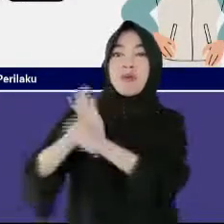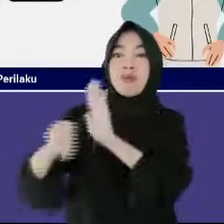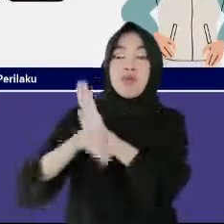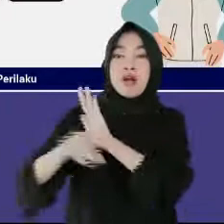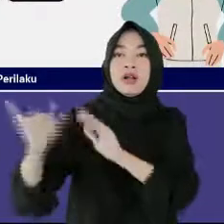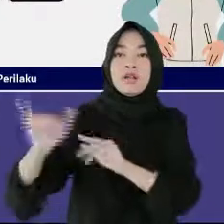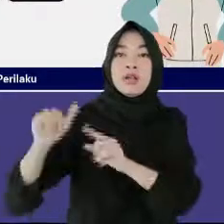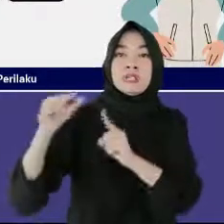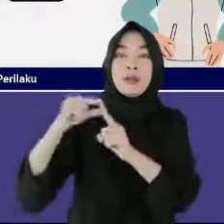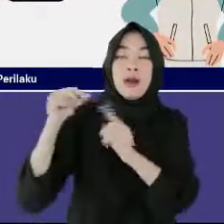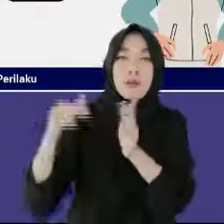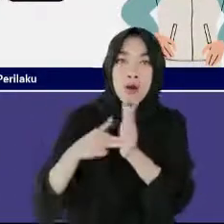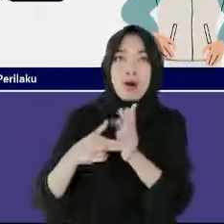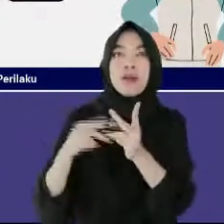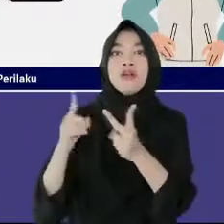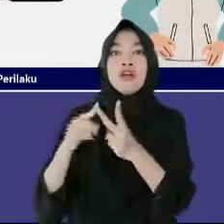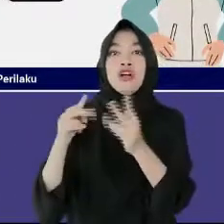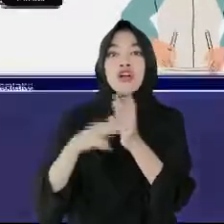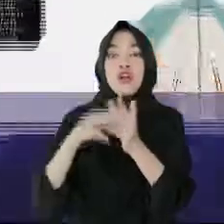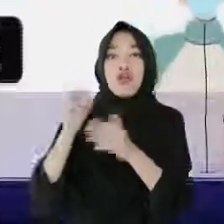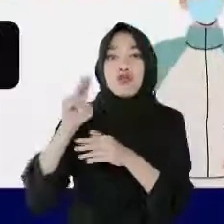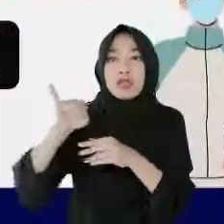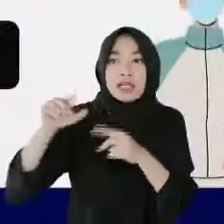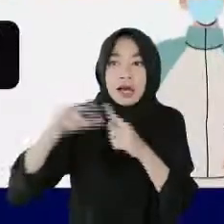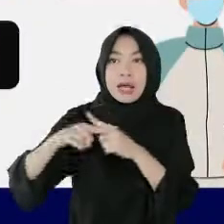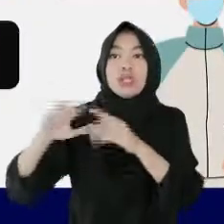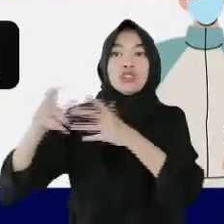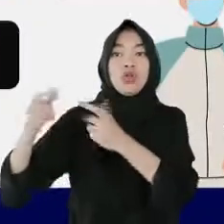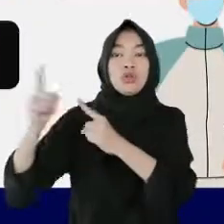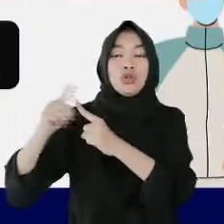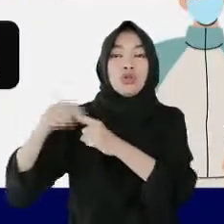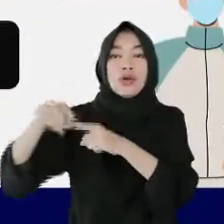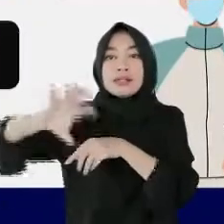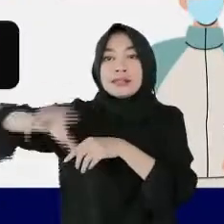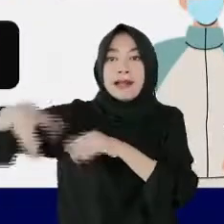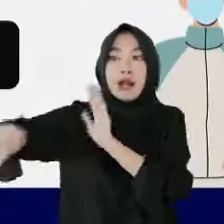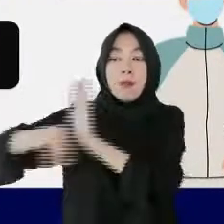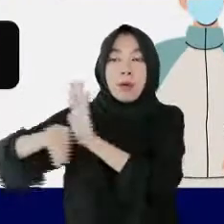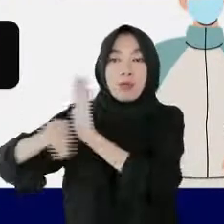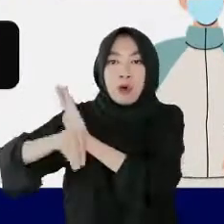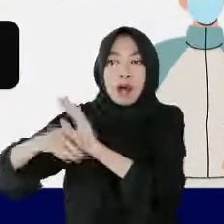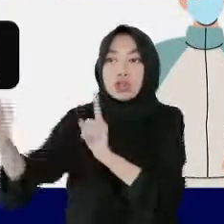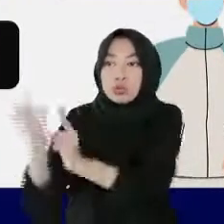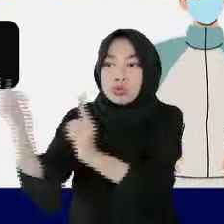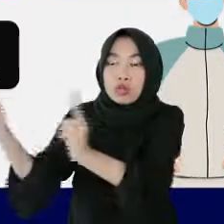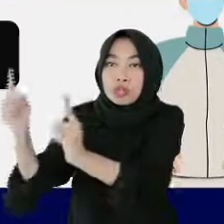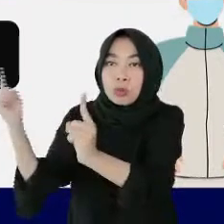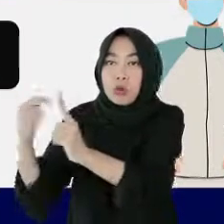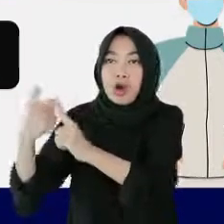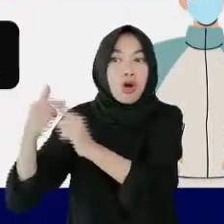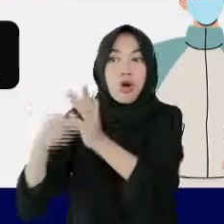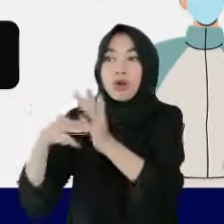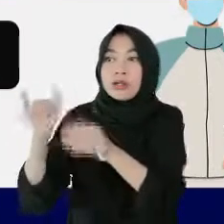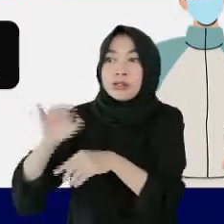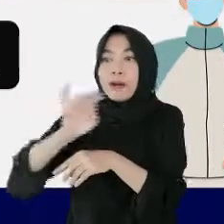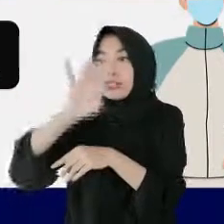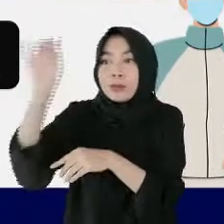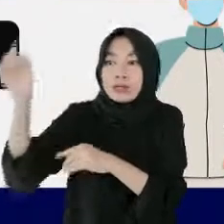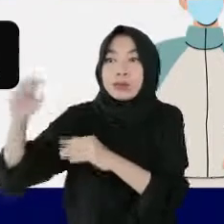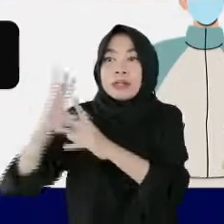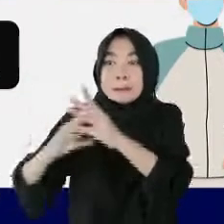langsung bertemu dengan panitia Satgas daerah Panwas rahya dari Koni dan seterusnya